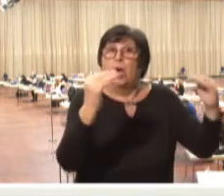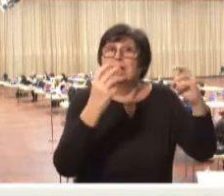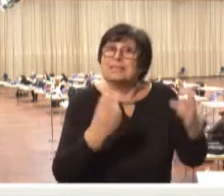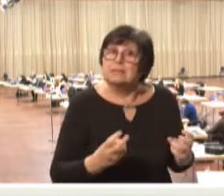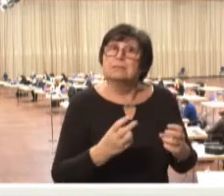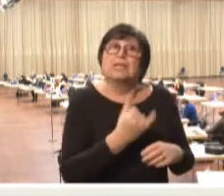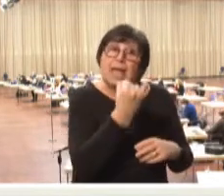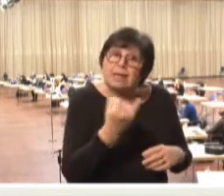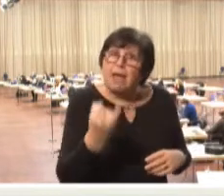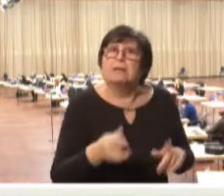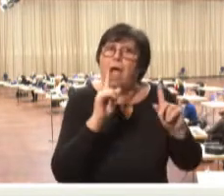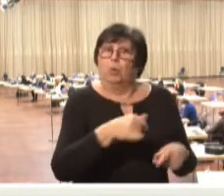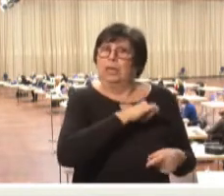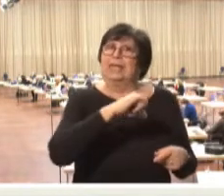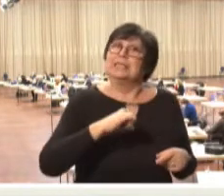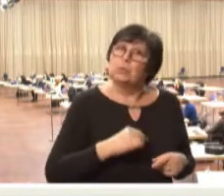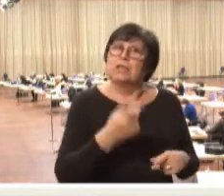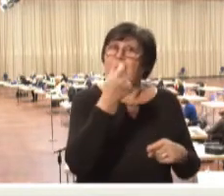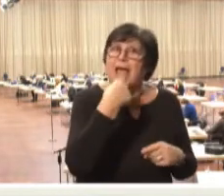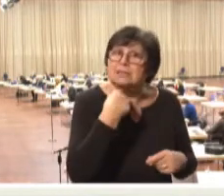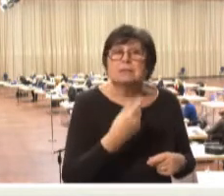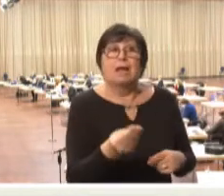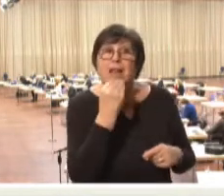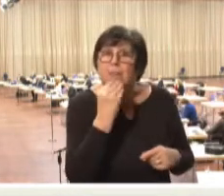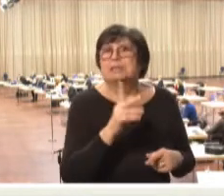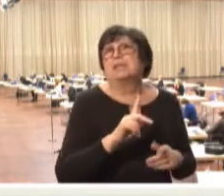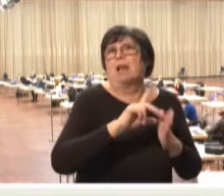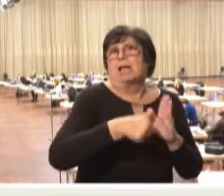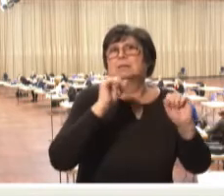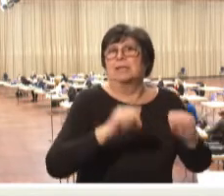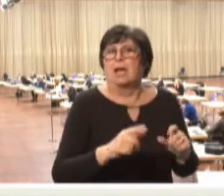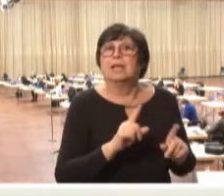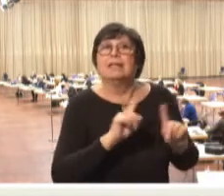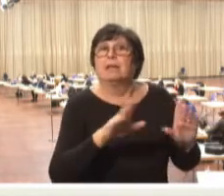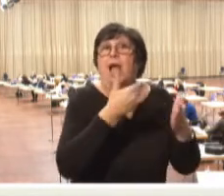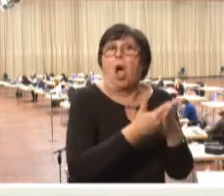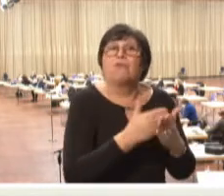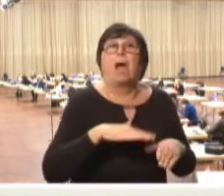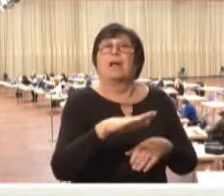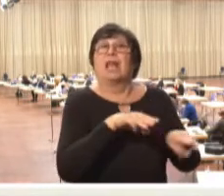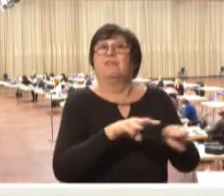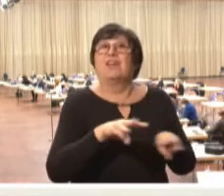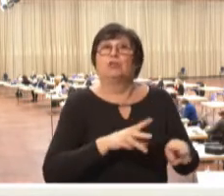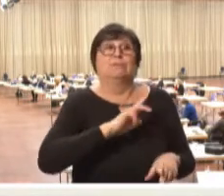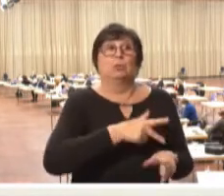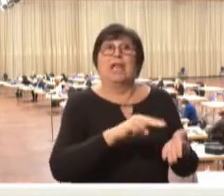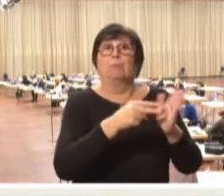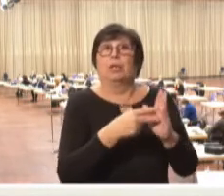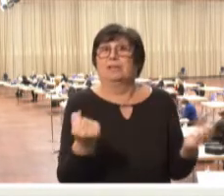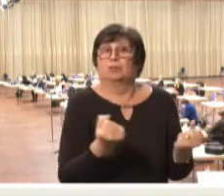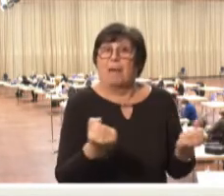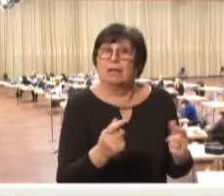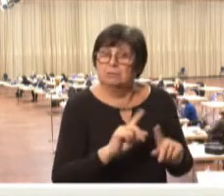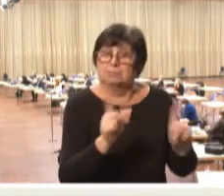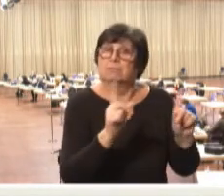sich jeder auch tatsächlich gesundes Essen und Lebensmittel leisten kann. Es ist nicht Aufgabe der Landwirtschaft, Sozialpolitik zu betreiben